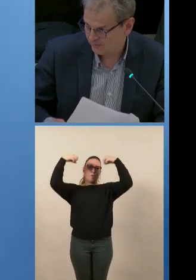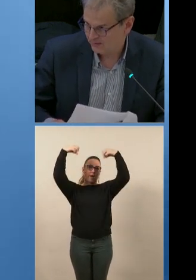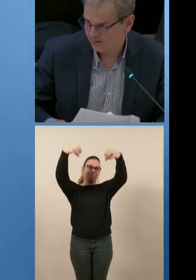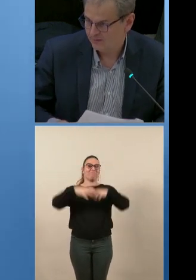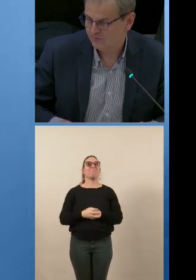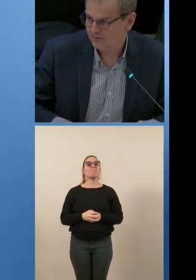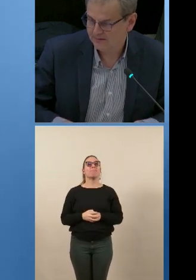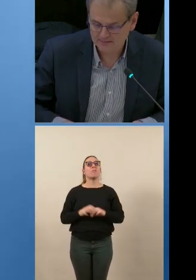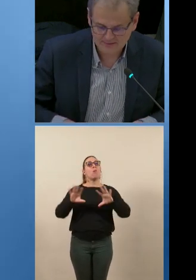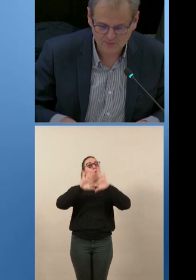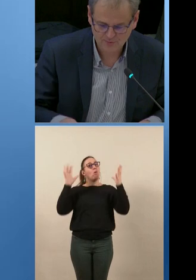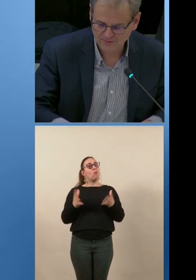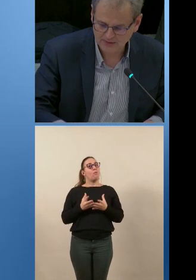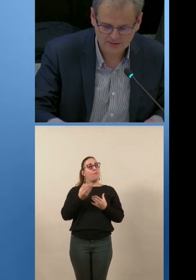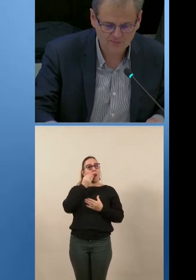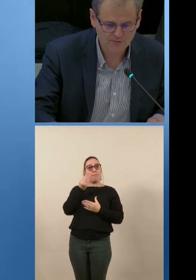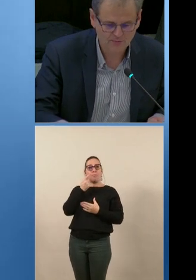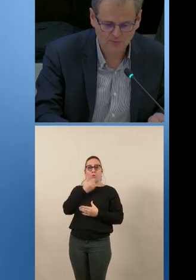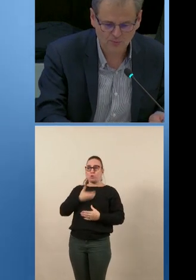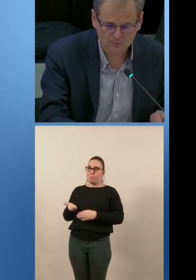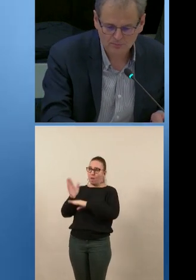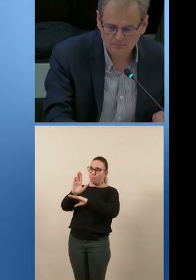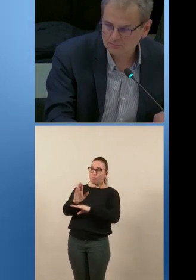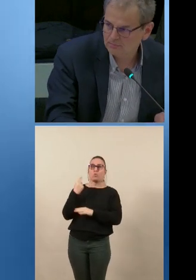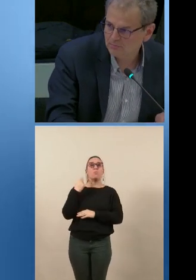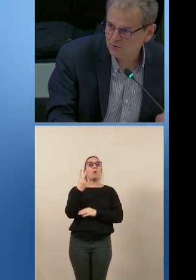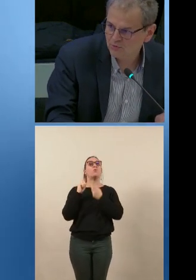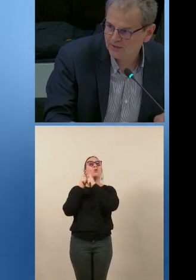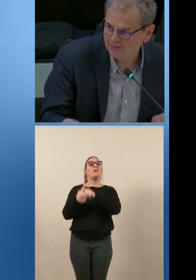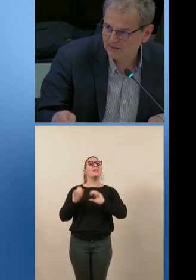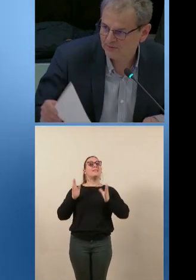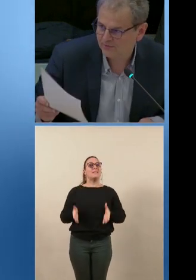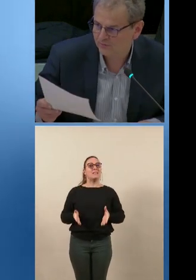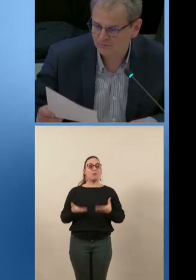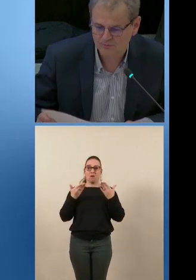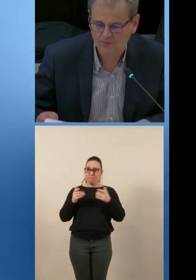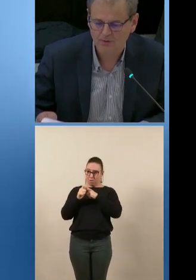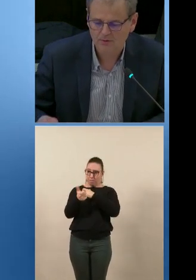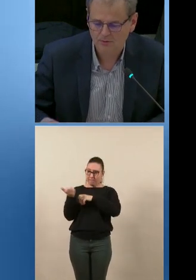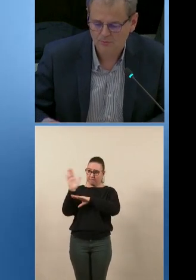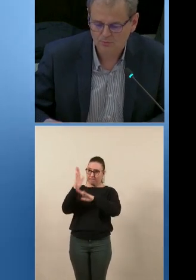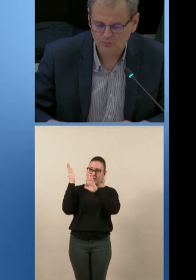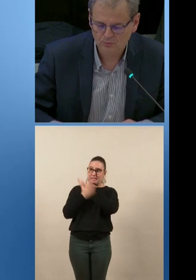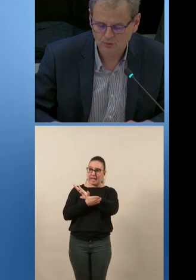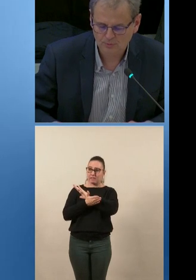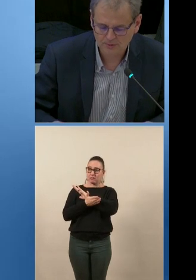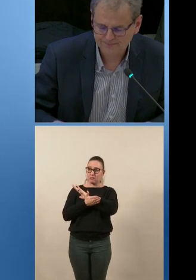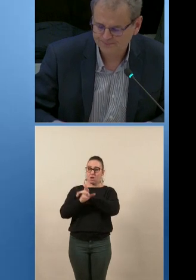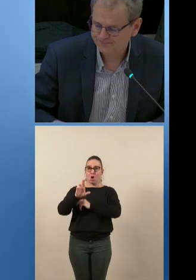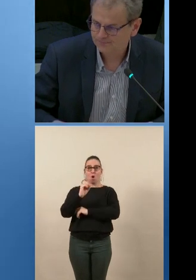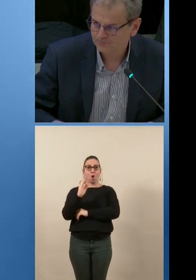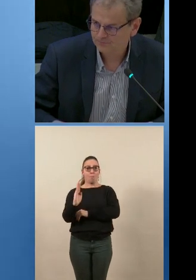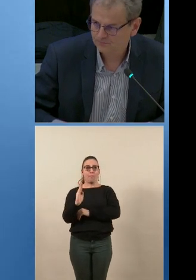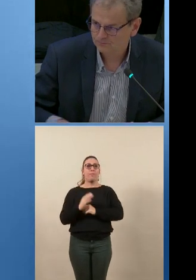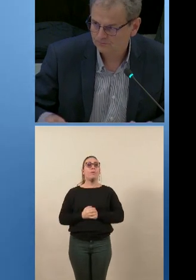présentation de la décision modificative numéro 2 j'enchaîne avec la présentation du du